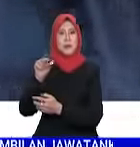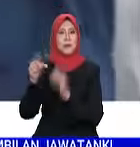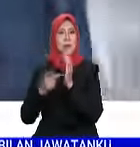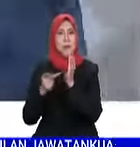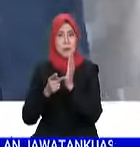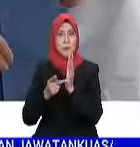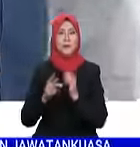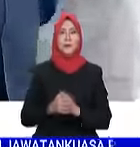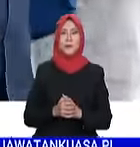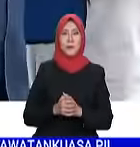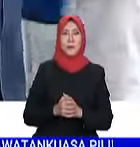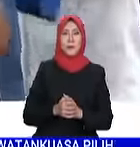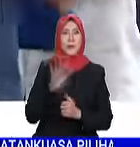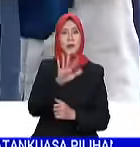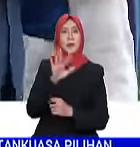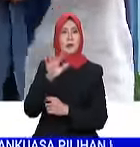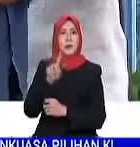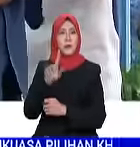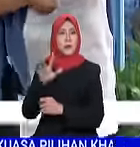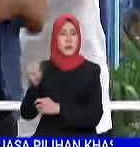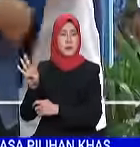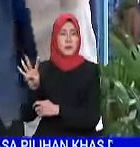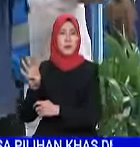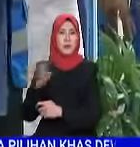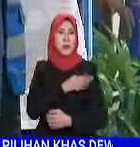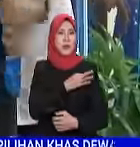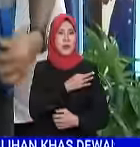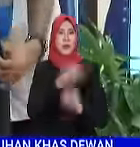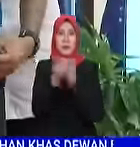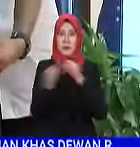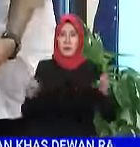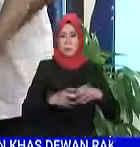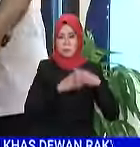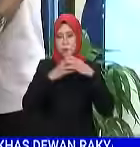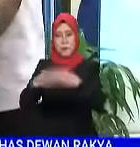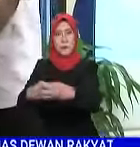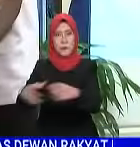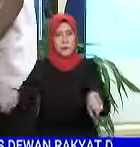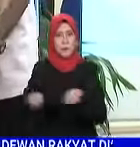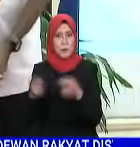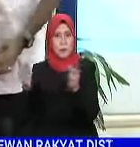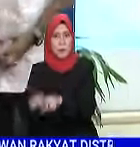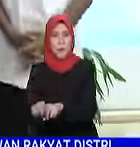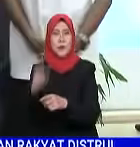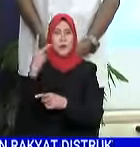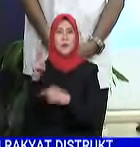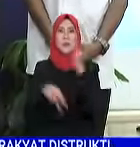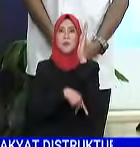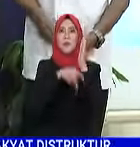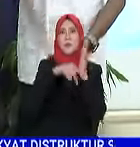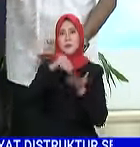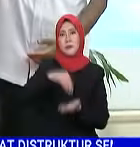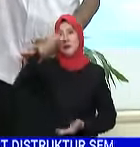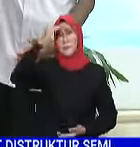itu, sehingga kini 594 sukarelawan CDERT bersiap sedia untuk digerakkan ketika bencana di 12 parlimen di